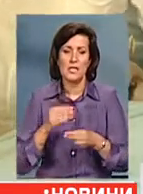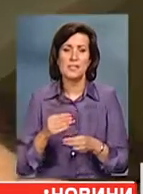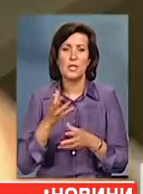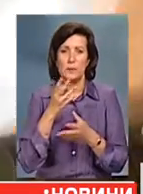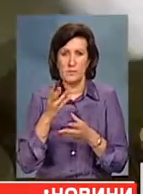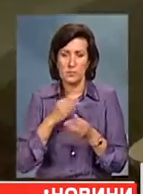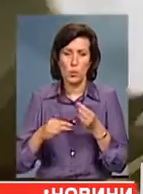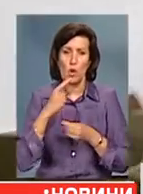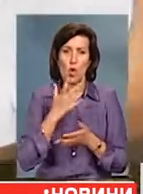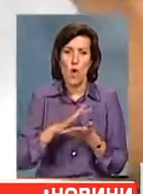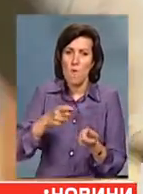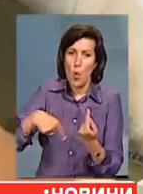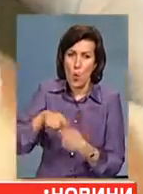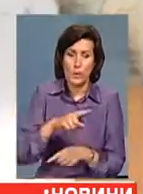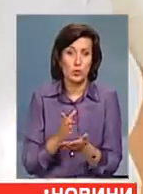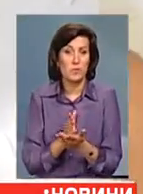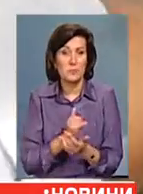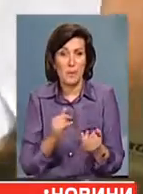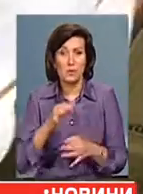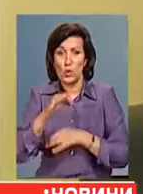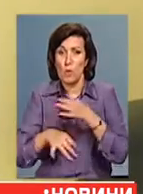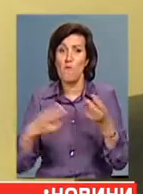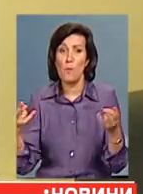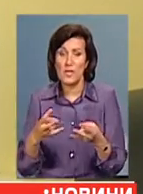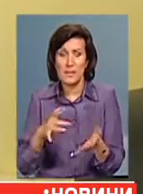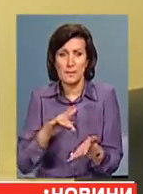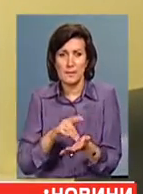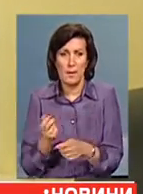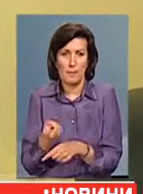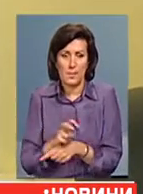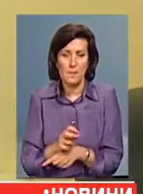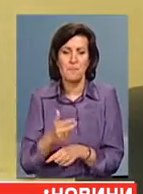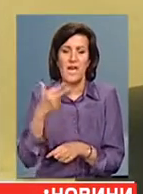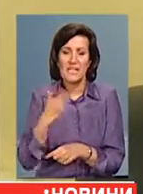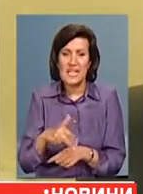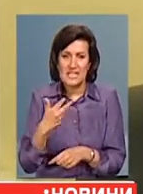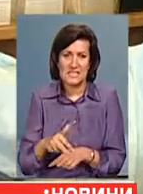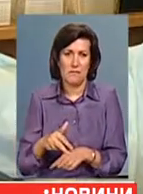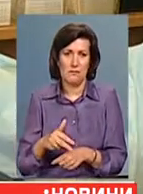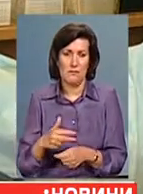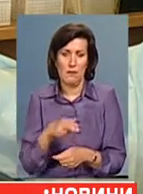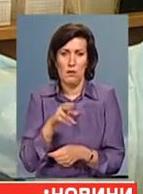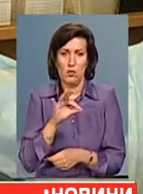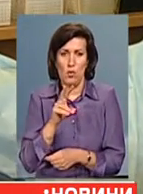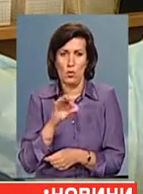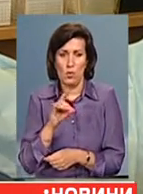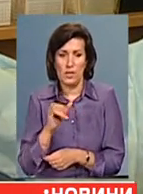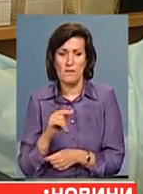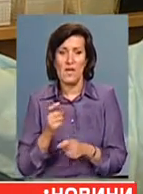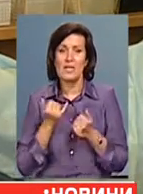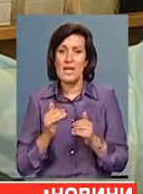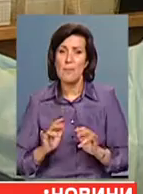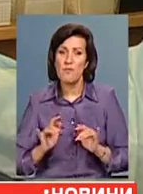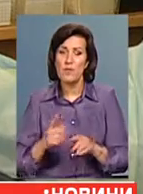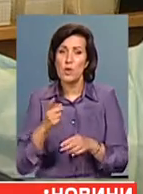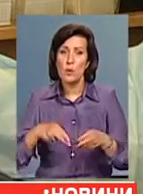кровообігом. Лікарі кажуть, щоб забезпечити добову потребу, центр мають прийти принаймні 30 донорів. Іноді для проведення однієї операції